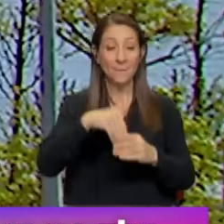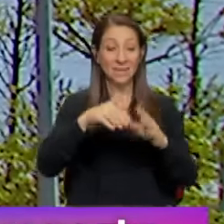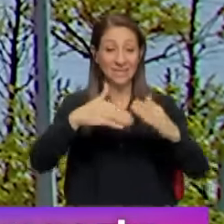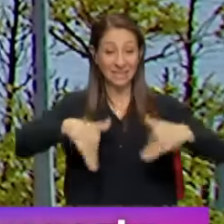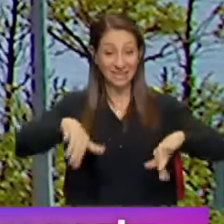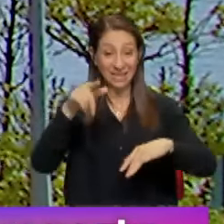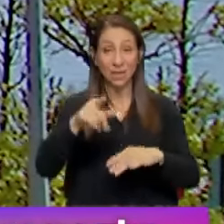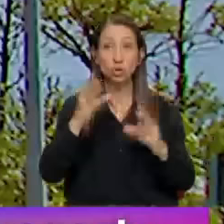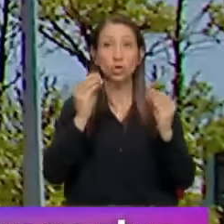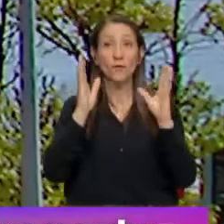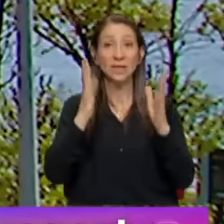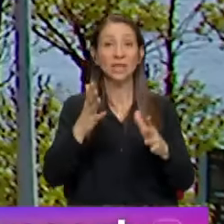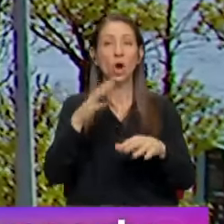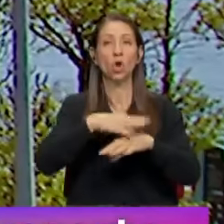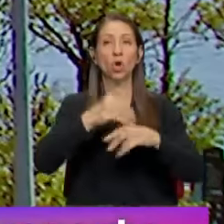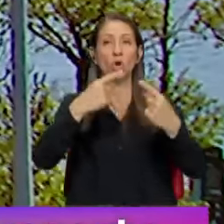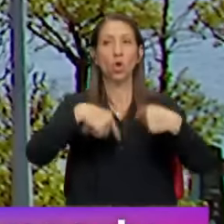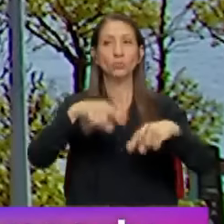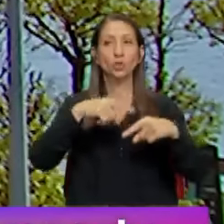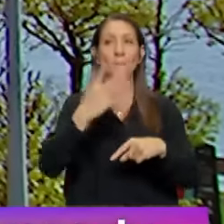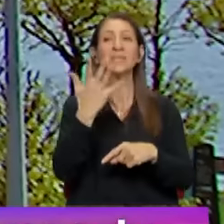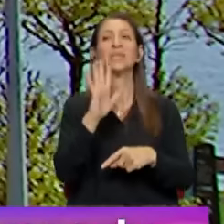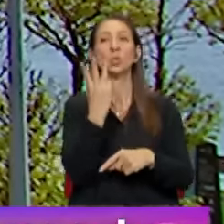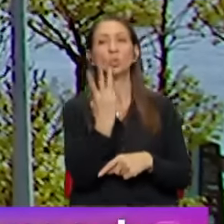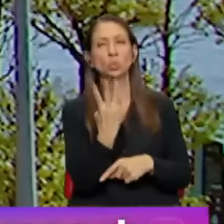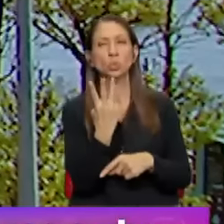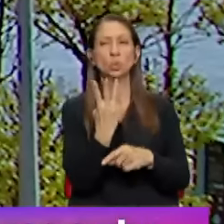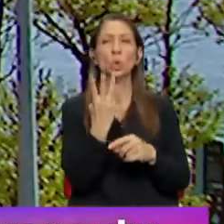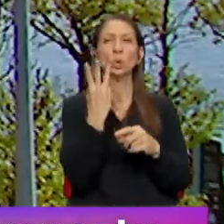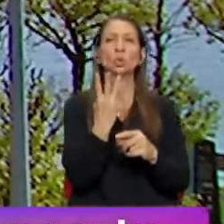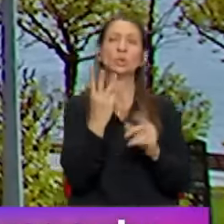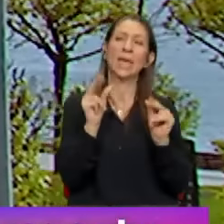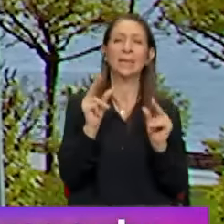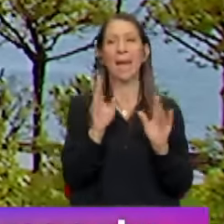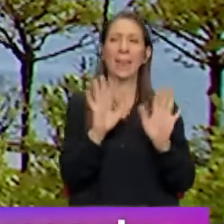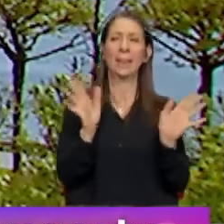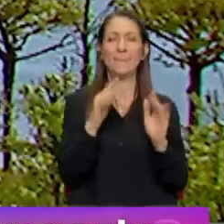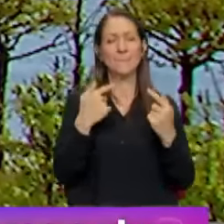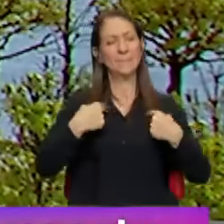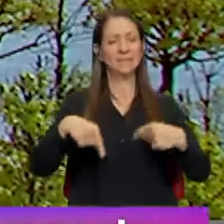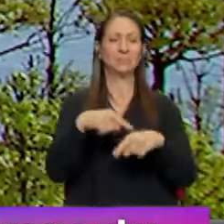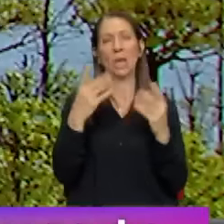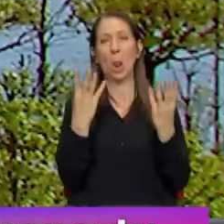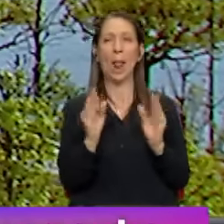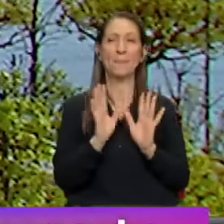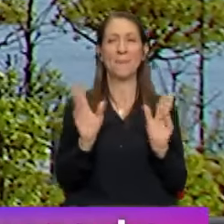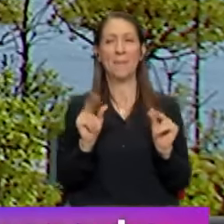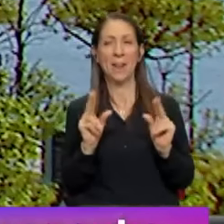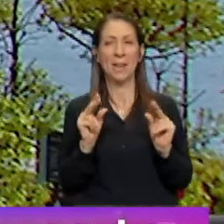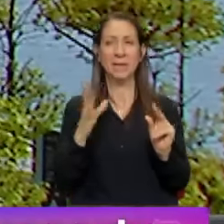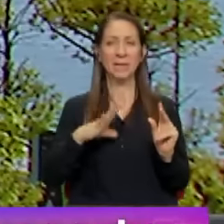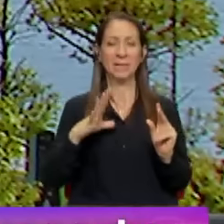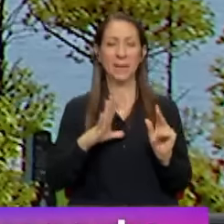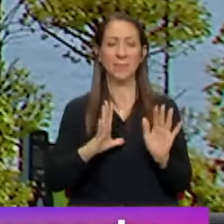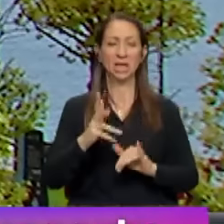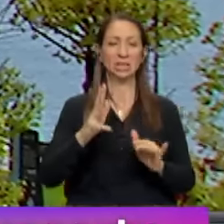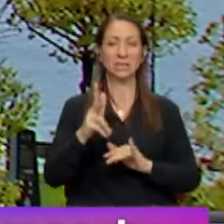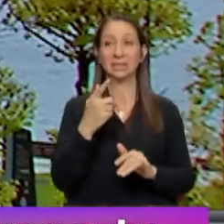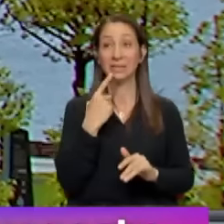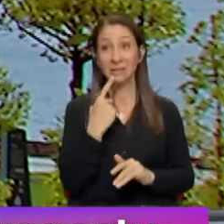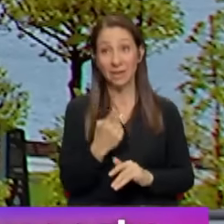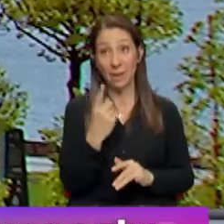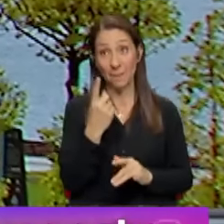meclisinde çoğunlukla komisyonlar, hani 5 değil de 3 kişi de yeter bize. Biz bize olalım, komisyonlardan istediğimizi geçirelim